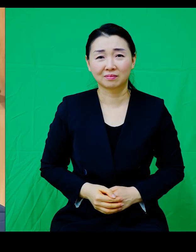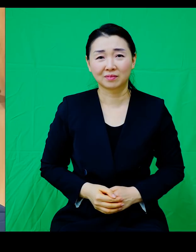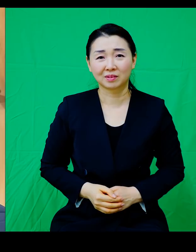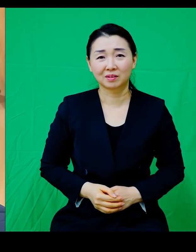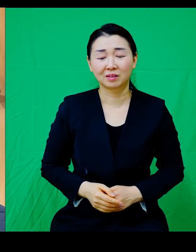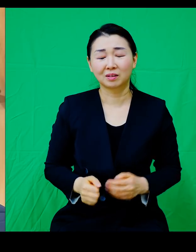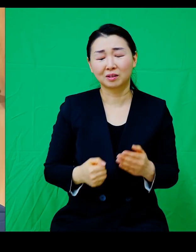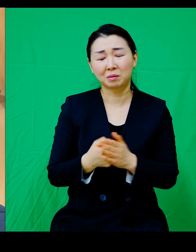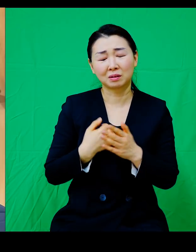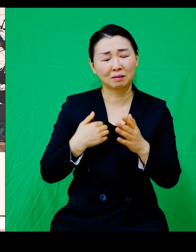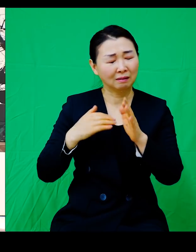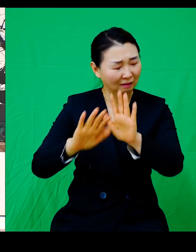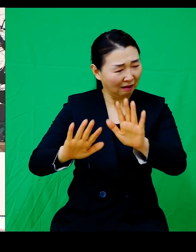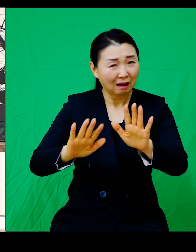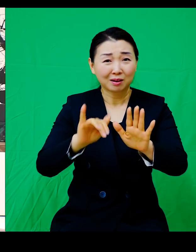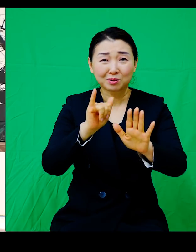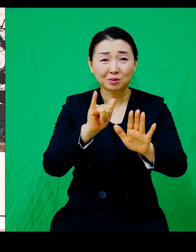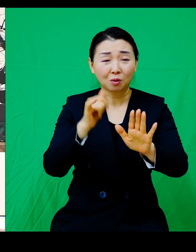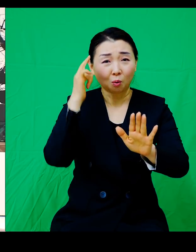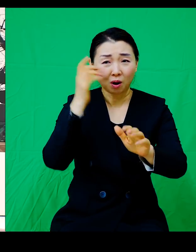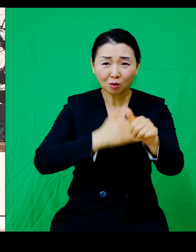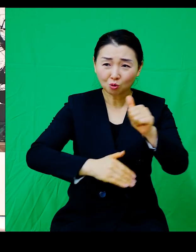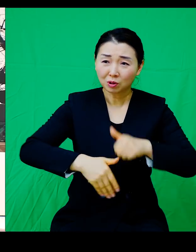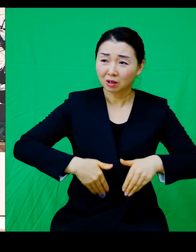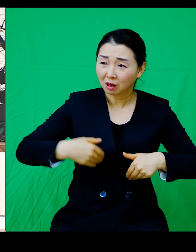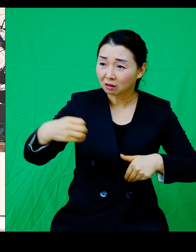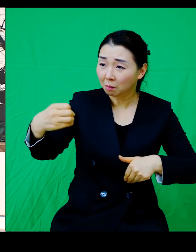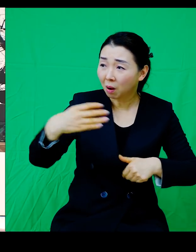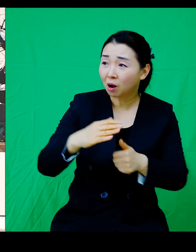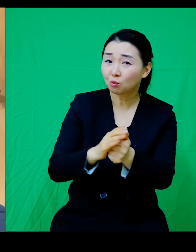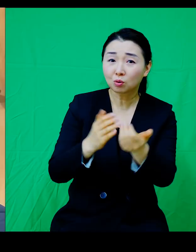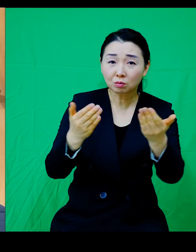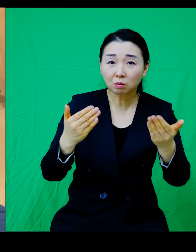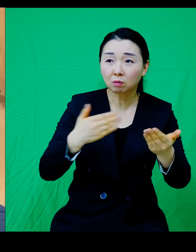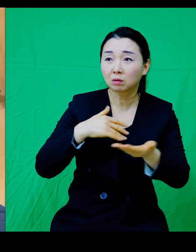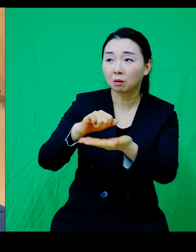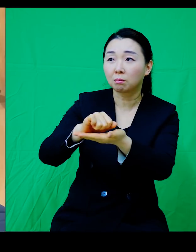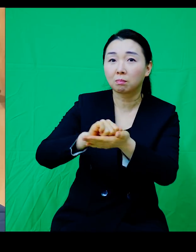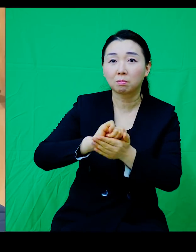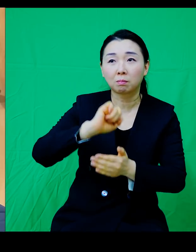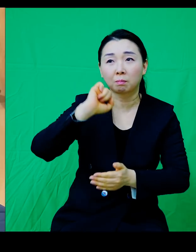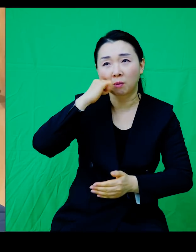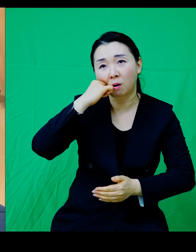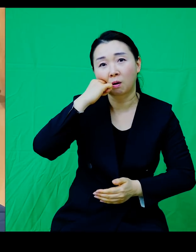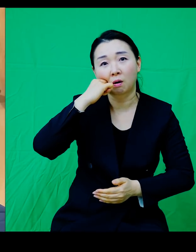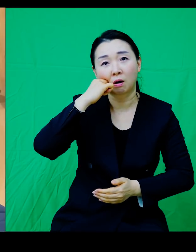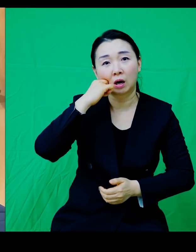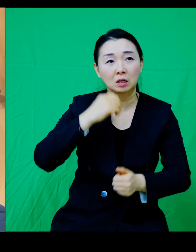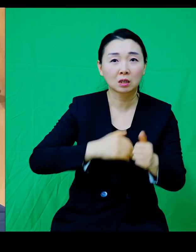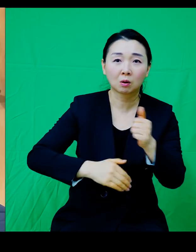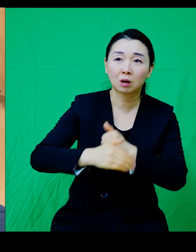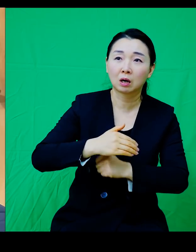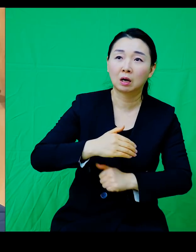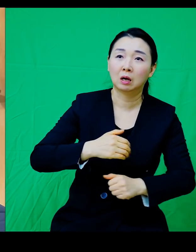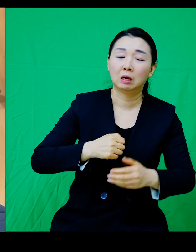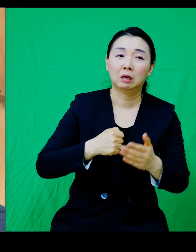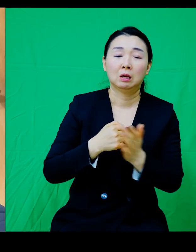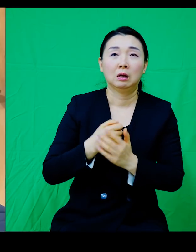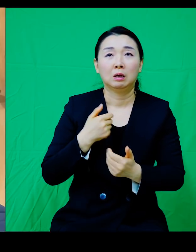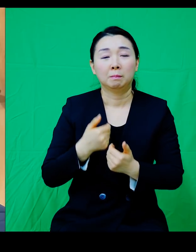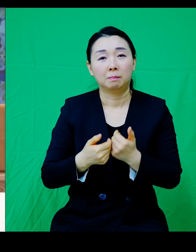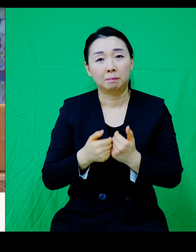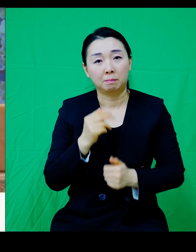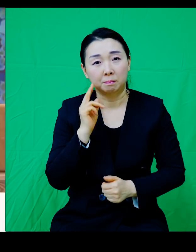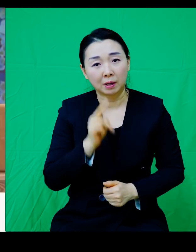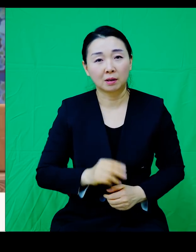그냥 더 미쳤던 것 같아요. 그래서 네. 주변에서 아무리 따뜻한 말을 해도 제가 이제 받아들일 수 없는 상황이 되니까 다 가시돋친 그쵸,